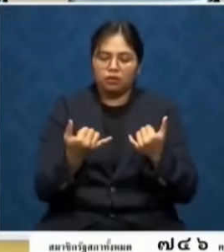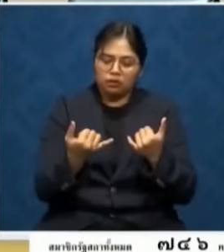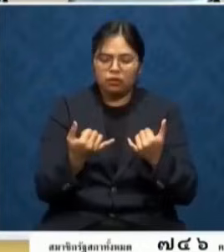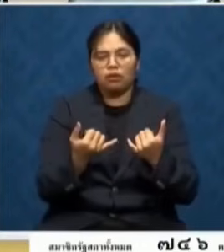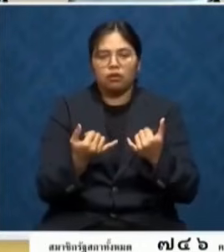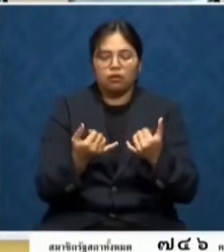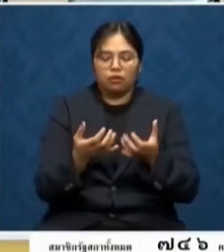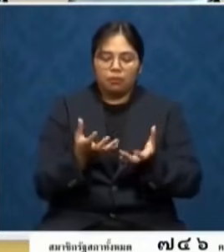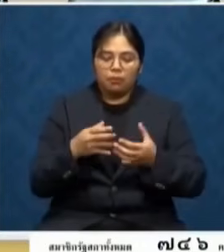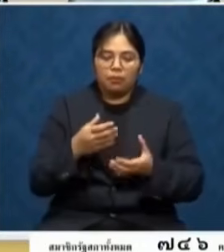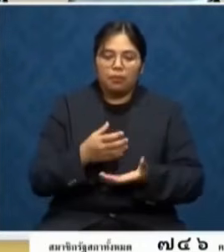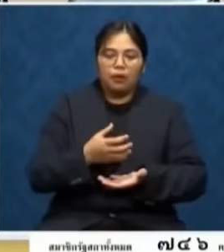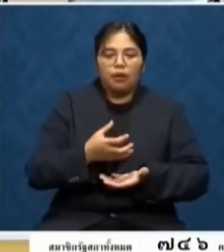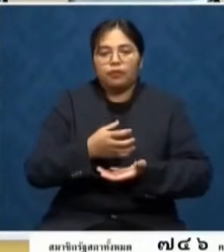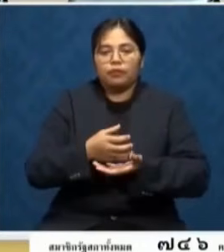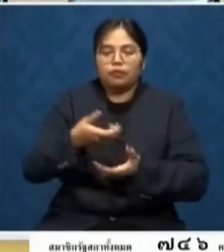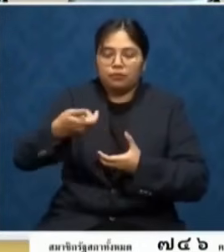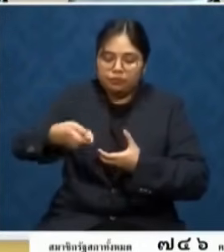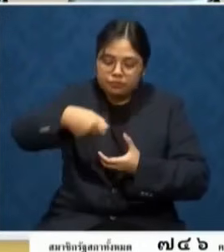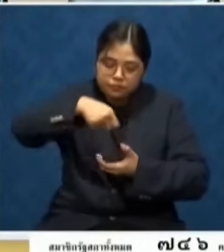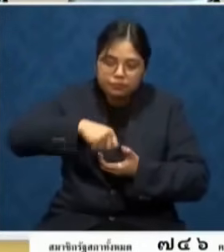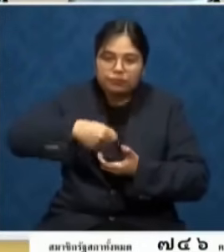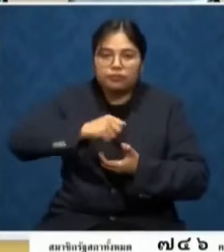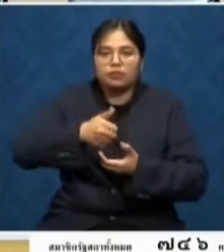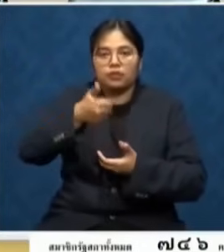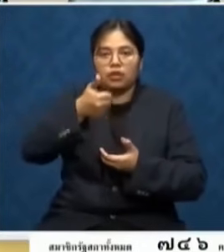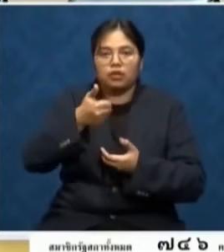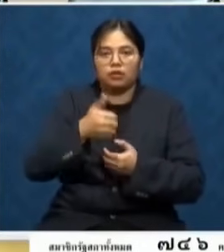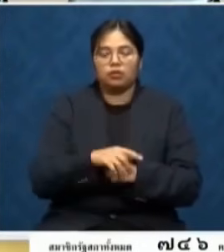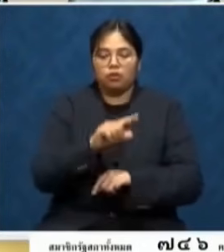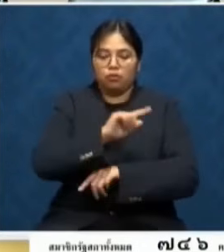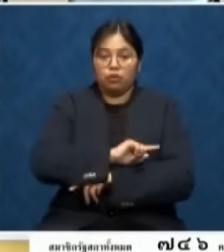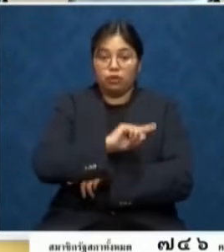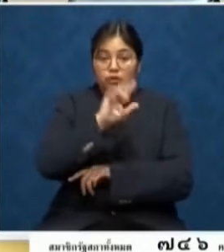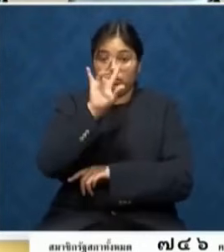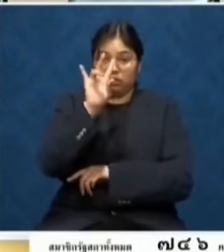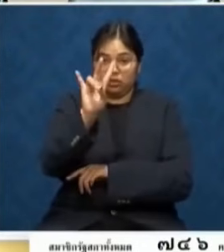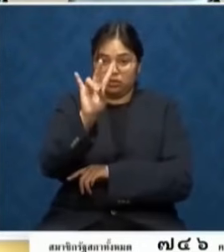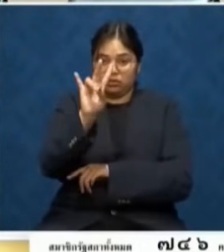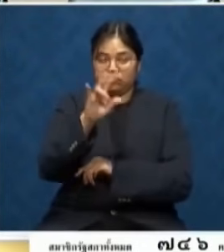อบก็คือวันที่7